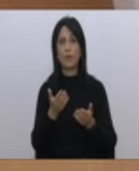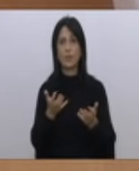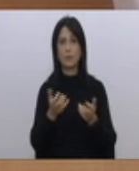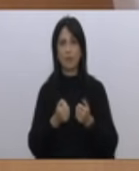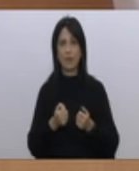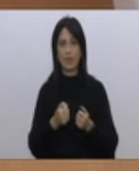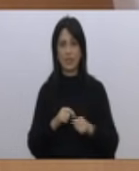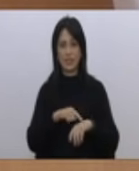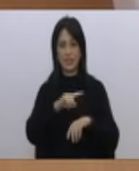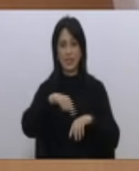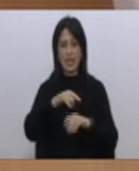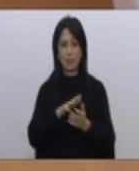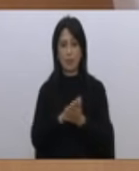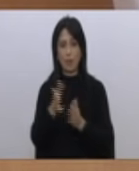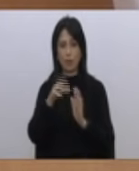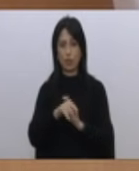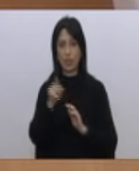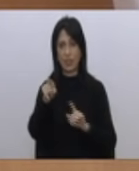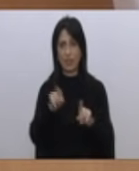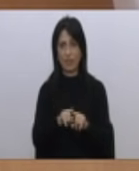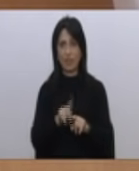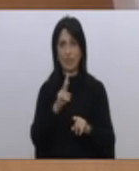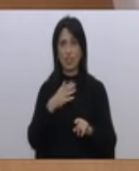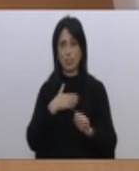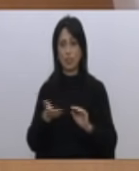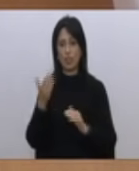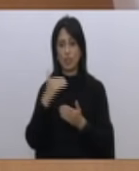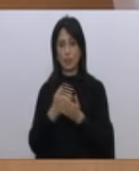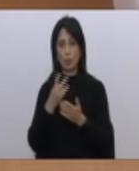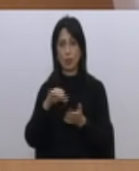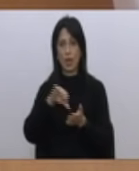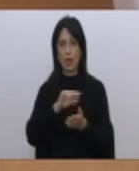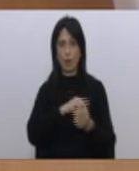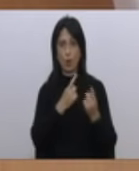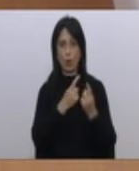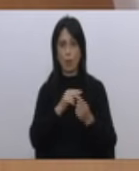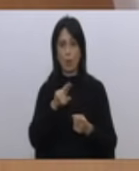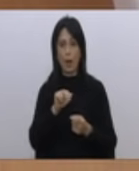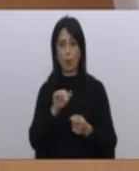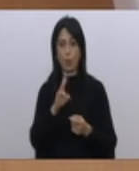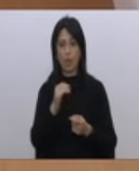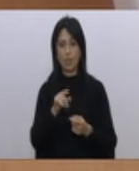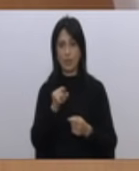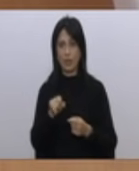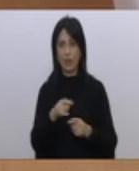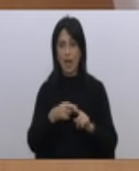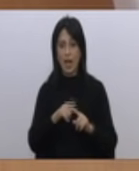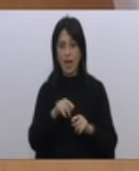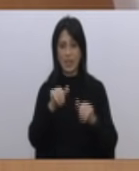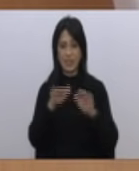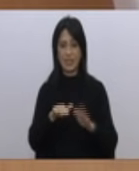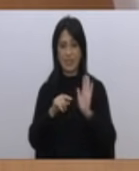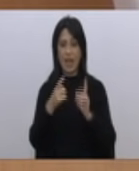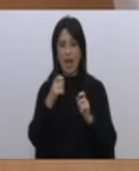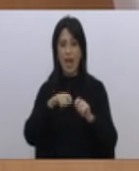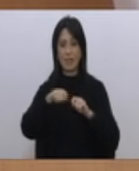მიღებაშიც საათები დახარჯეთ მათ შორის თქვენ, მათ შორის ვინც ჩემს შემდეგ უნდა გამოვიდეს კოლეგამ შალვა ვაპუაშვილმა. აი ეს დანაწესი